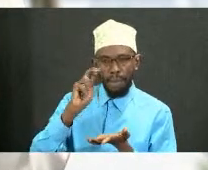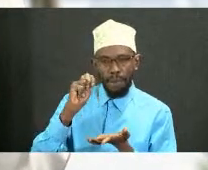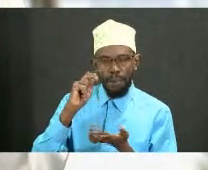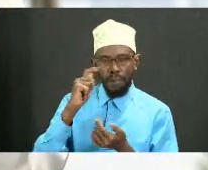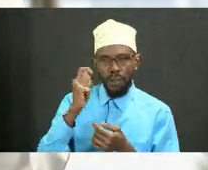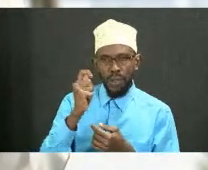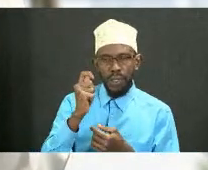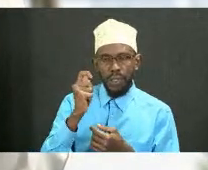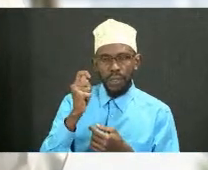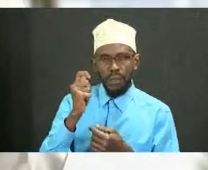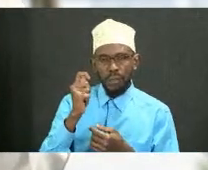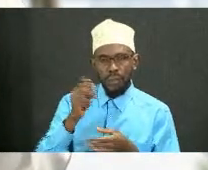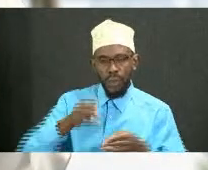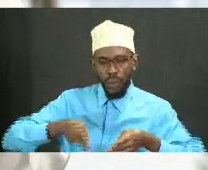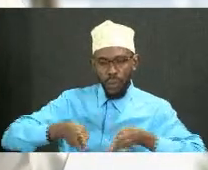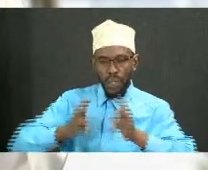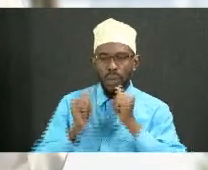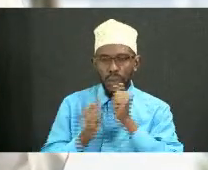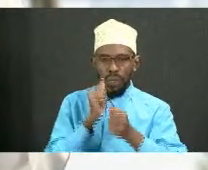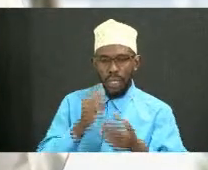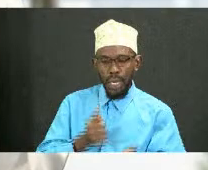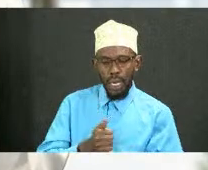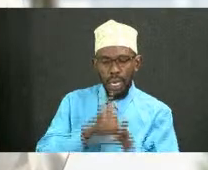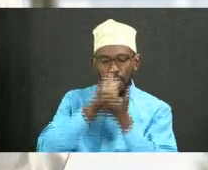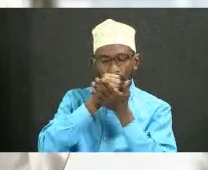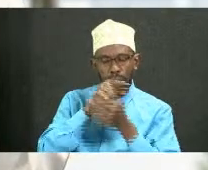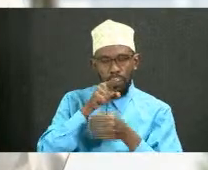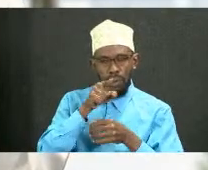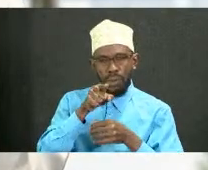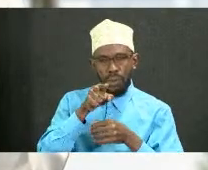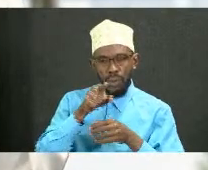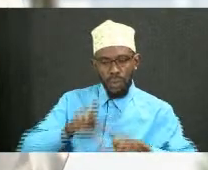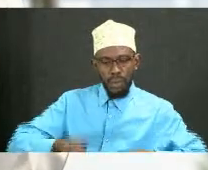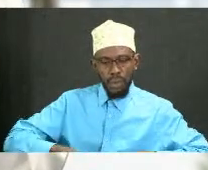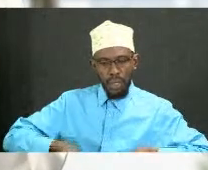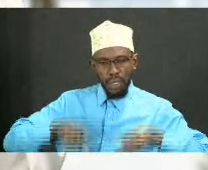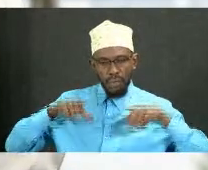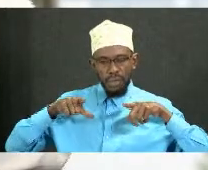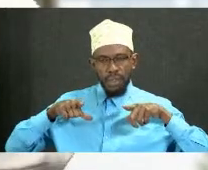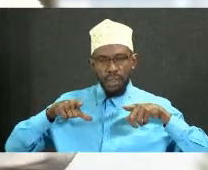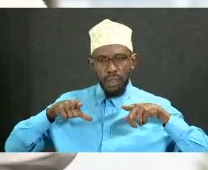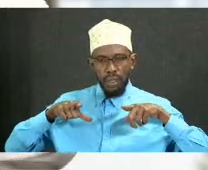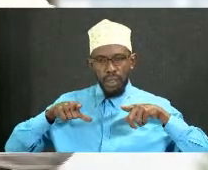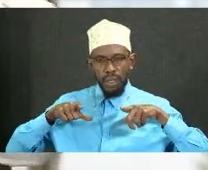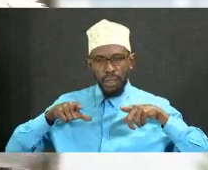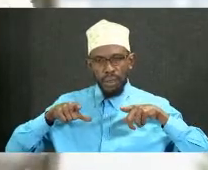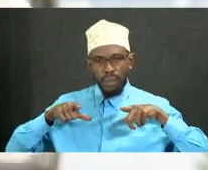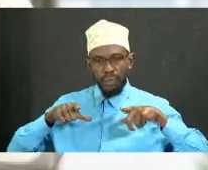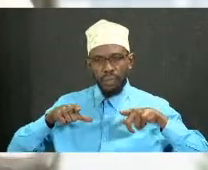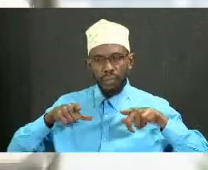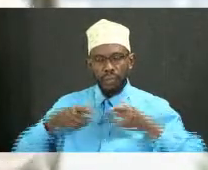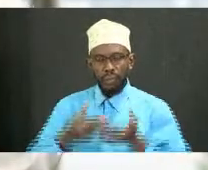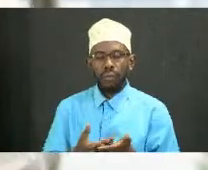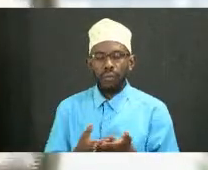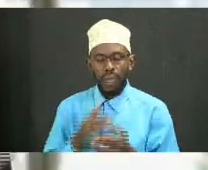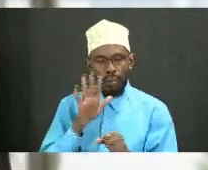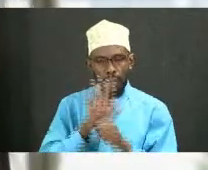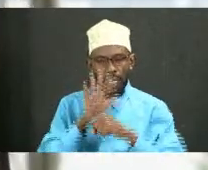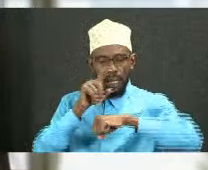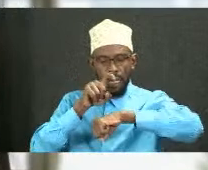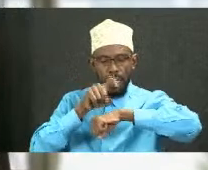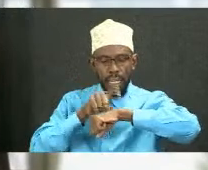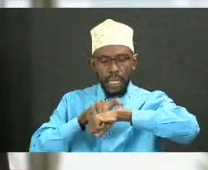yani ni njia ambayo itakusaidia wewe kuishi kwa kulingana na pato lako. Mara